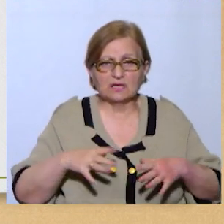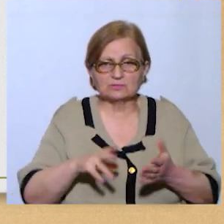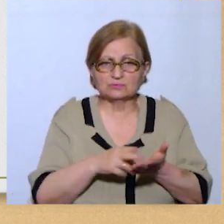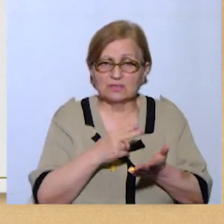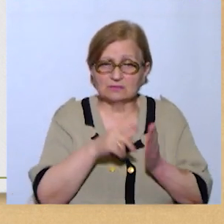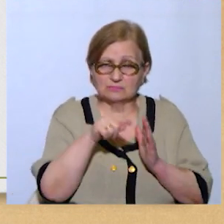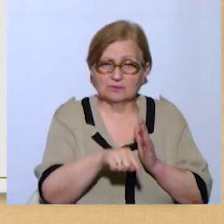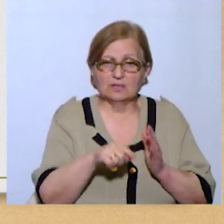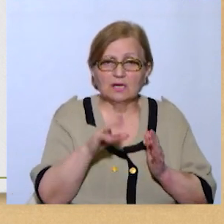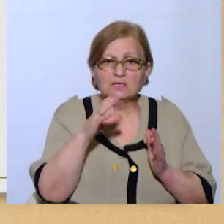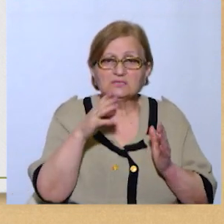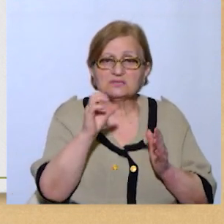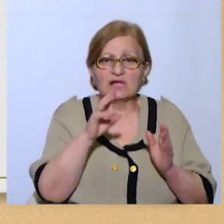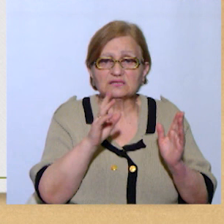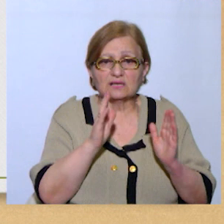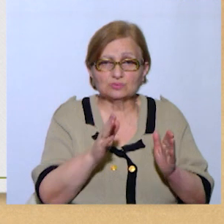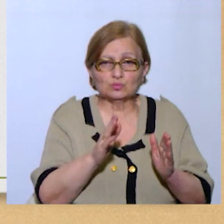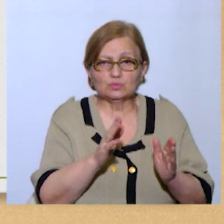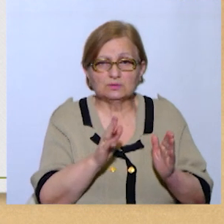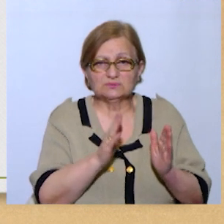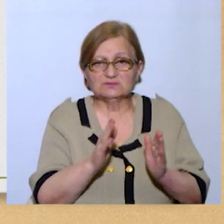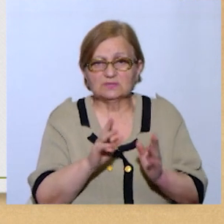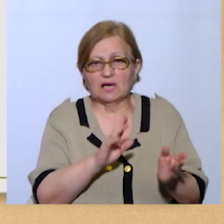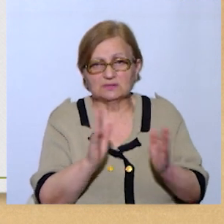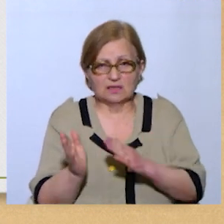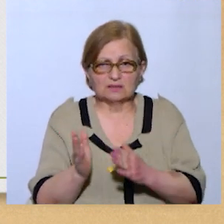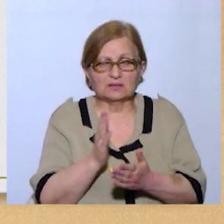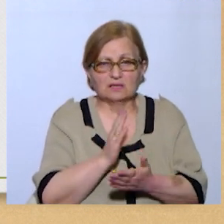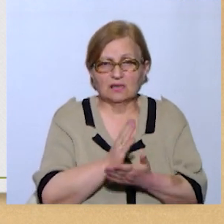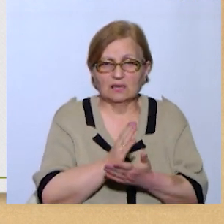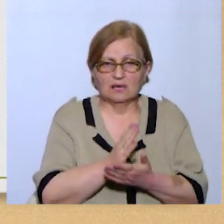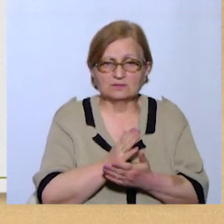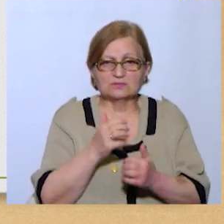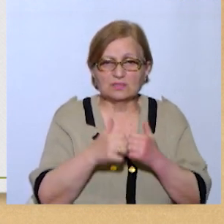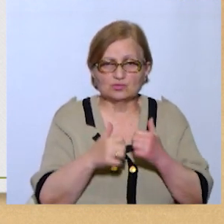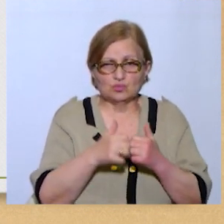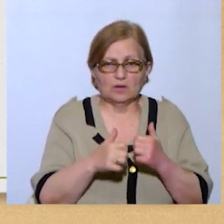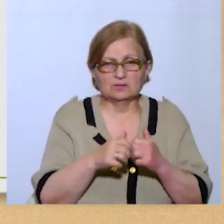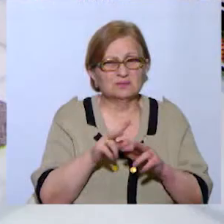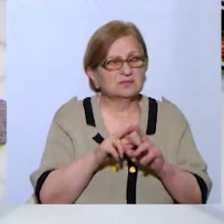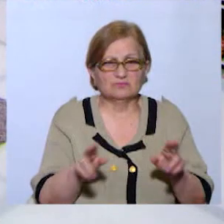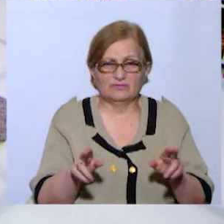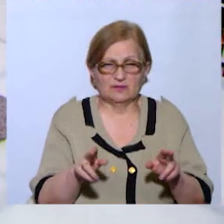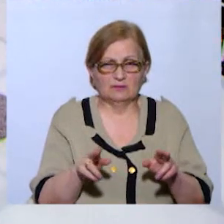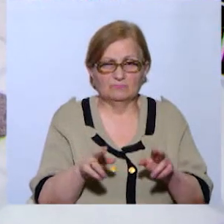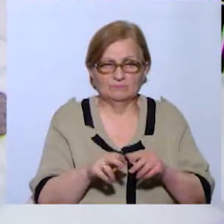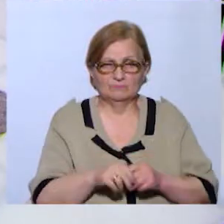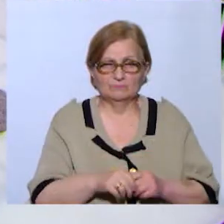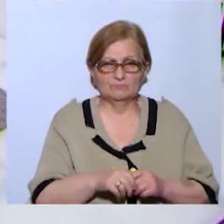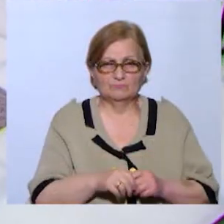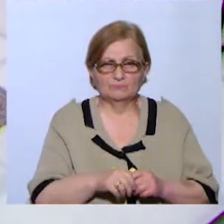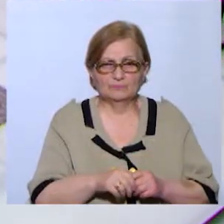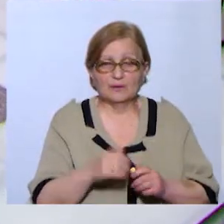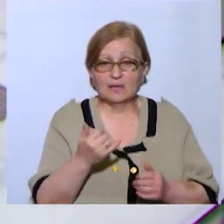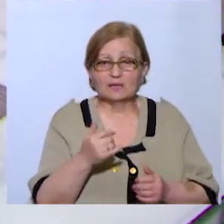სახელმძღვანელოებში სტანდარტული გადახრა ნახსენებია როგორც საშუალო კვადრატული გადახრა, ეს ერთი და იგივეს ნიშნავს.